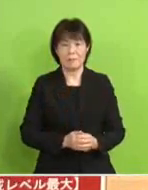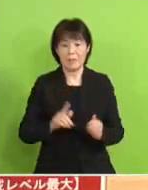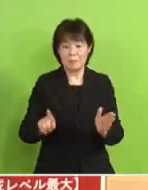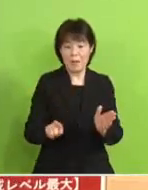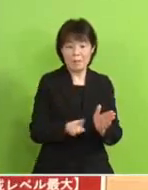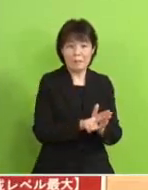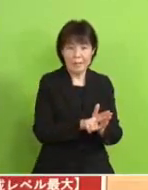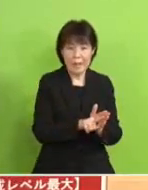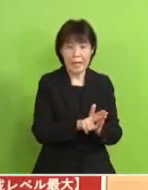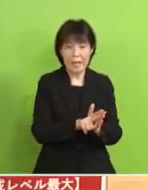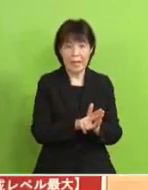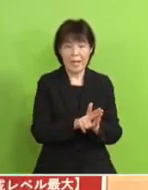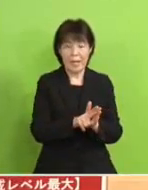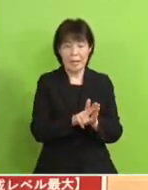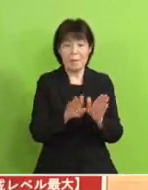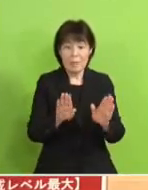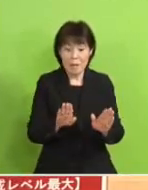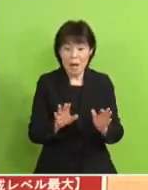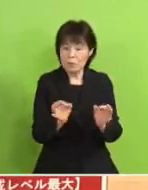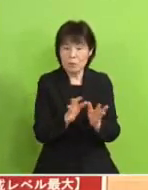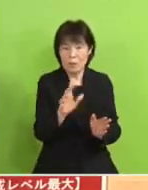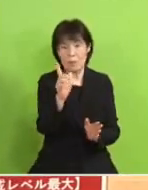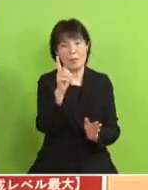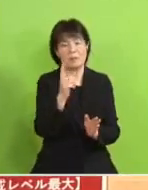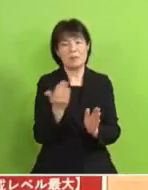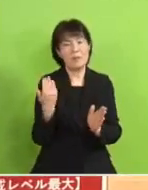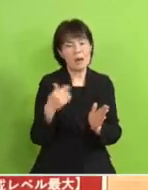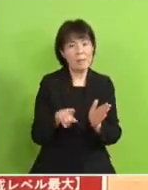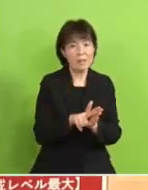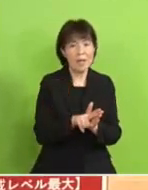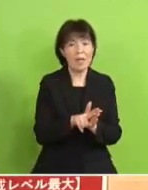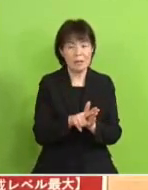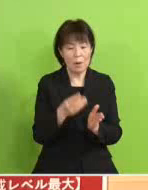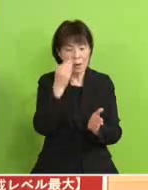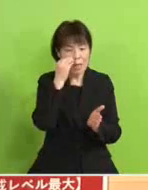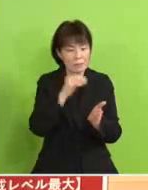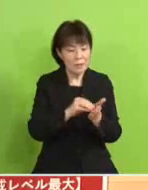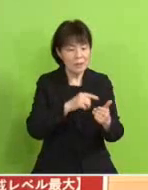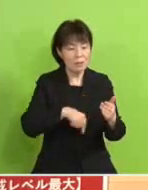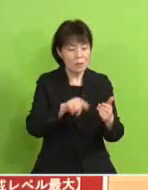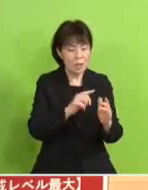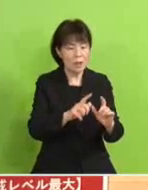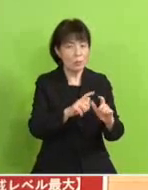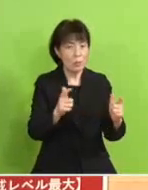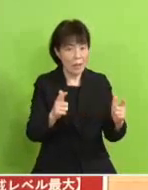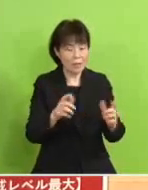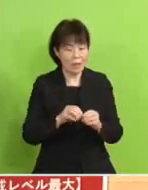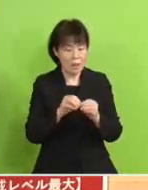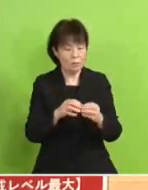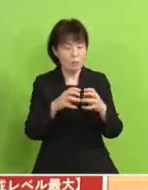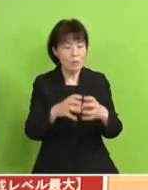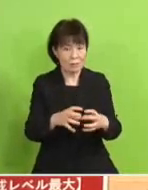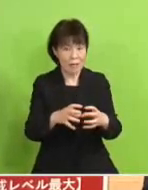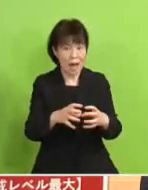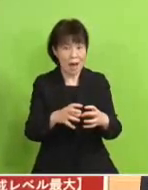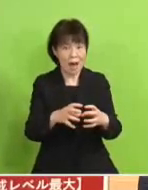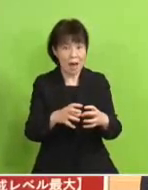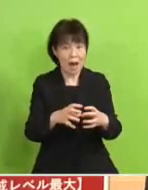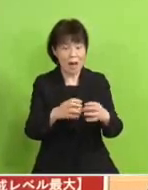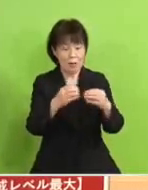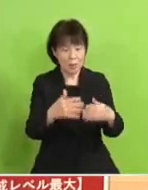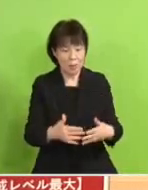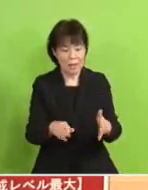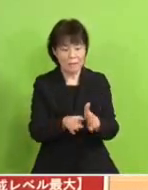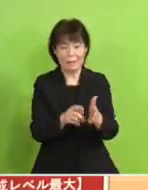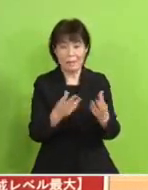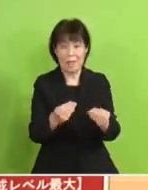これまで、今回は突如ではございません。これまでの確認が増えて、クラスターの要件を満たしたというケースでござい